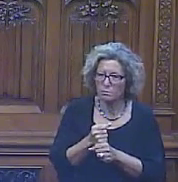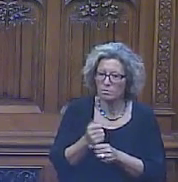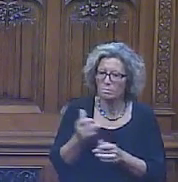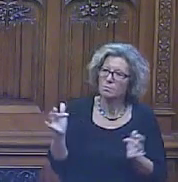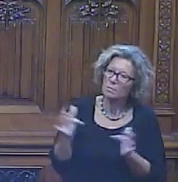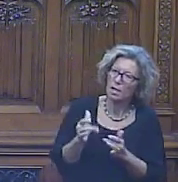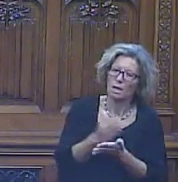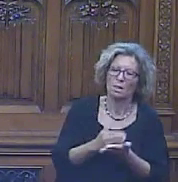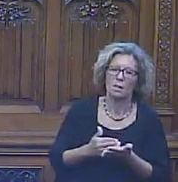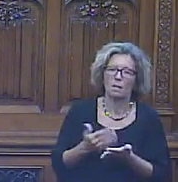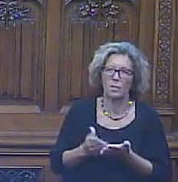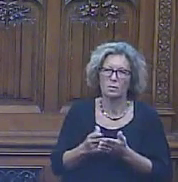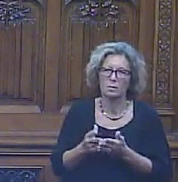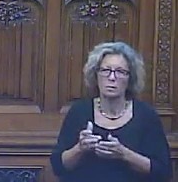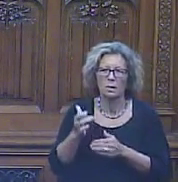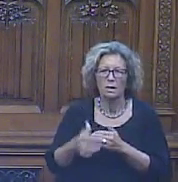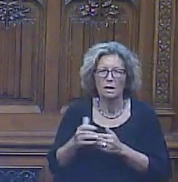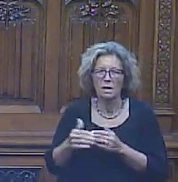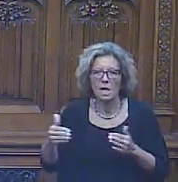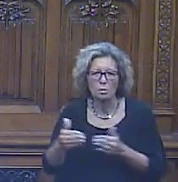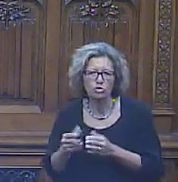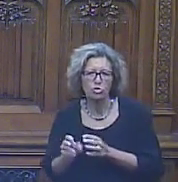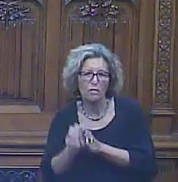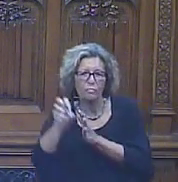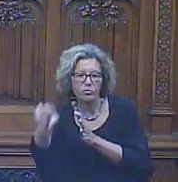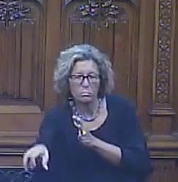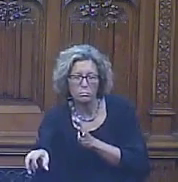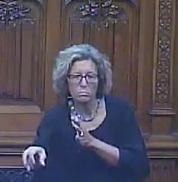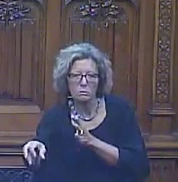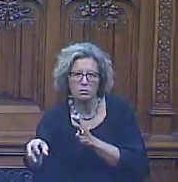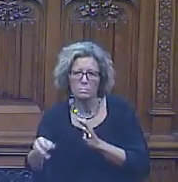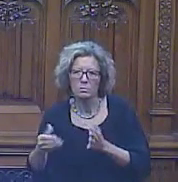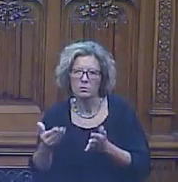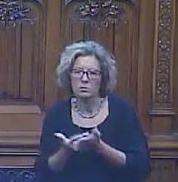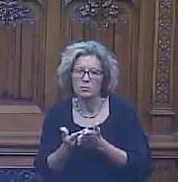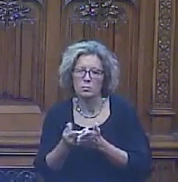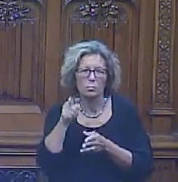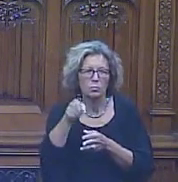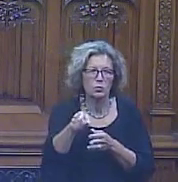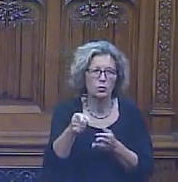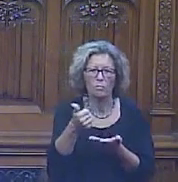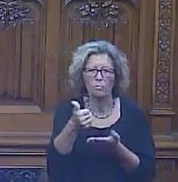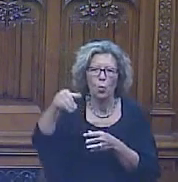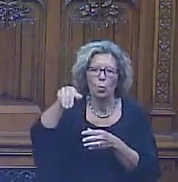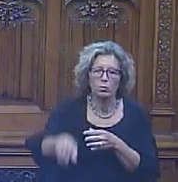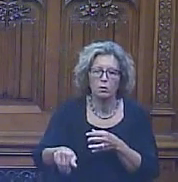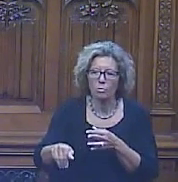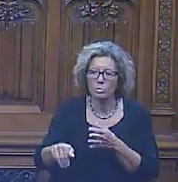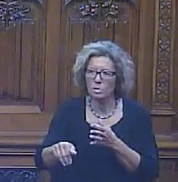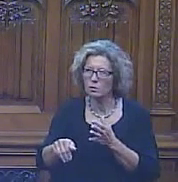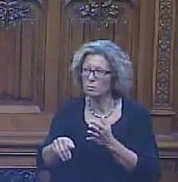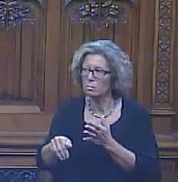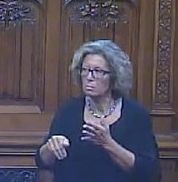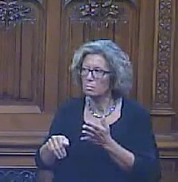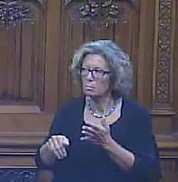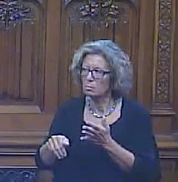Gegenteil. Kriegsschiffe eingesetzt, dort, wo Tausende